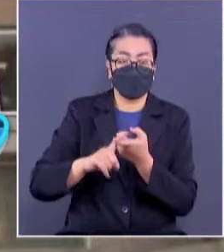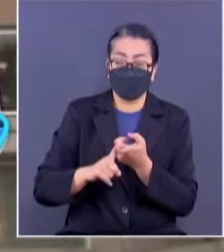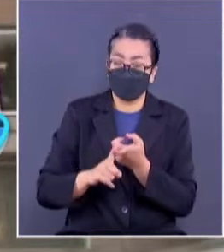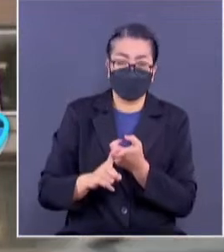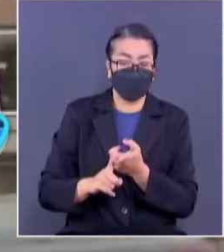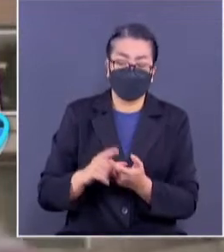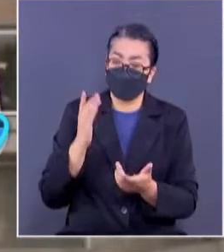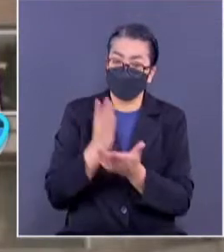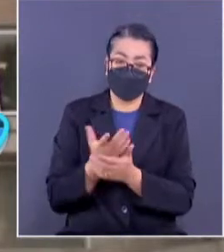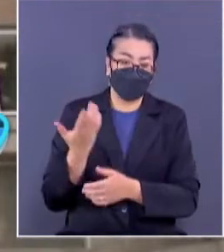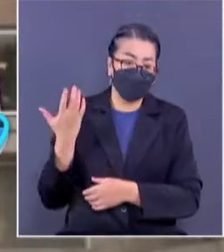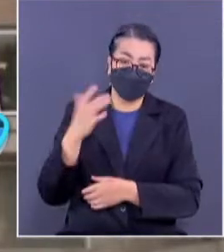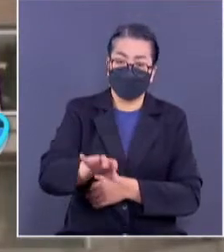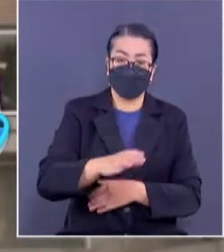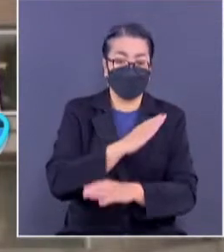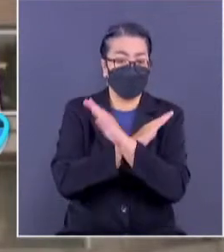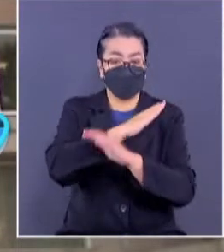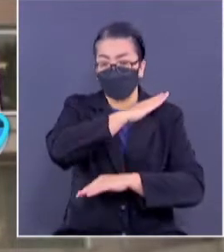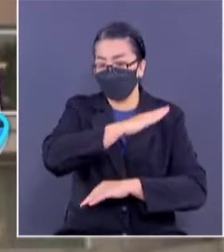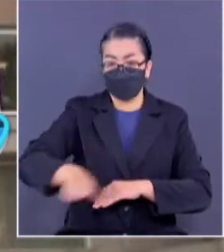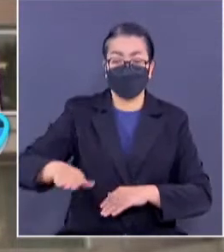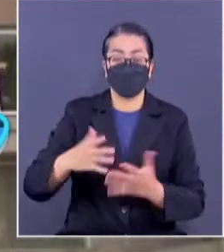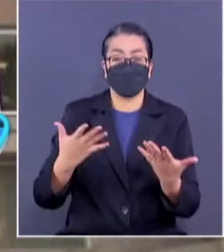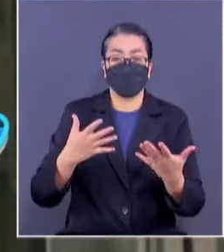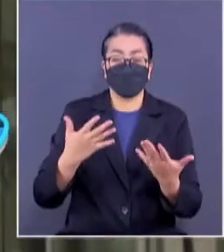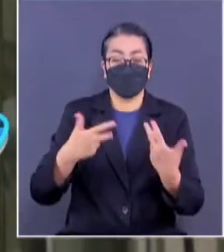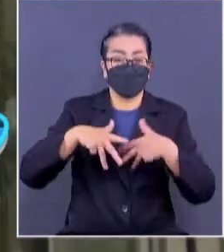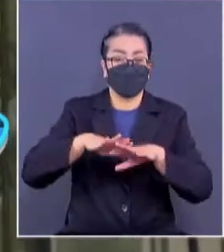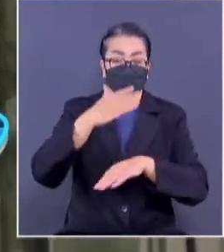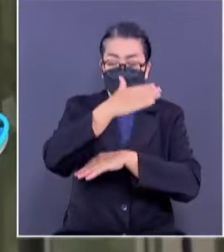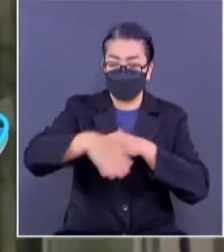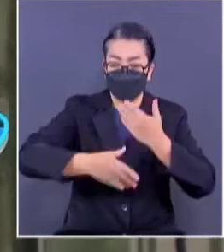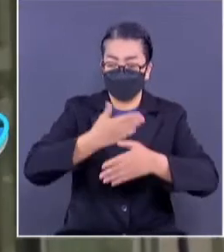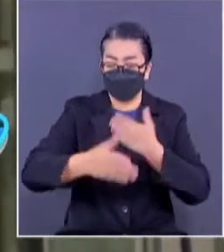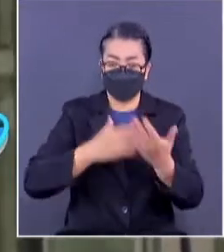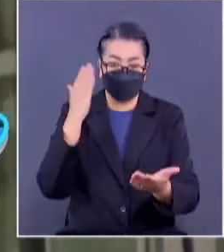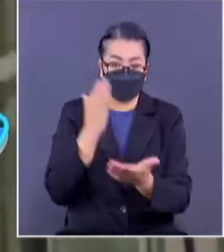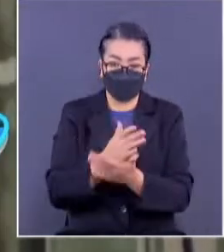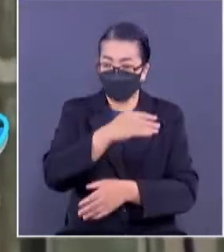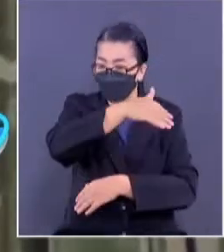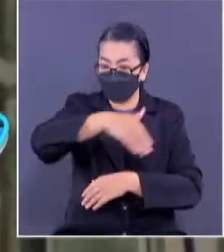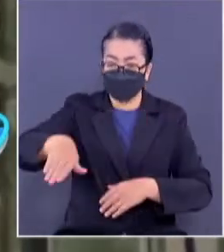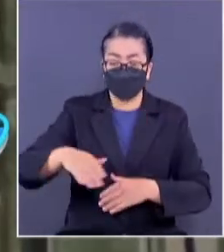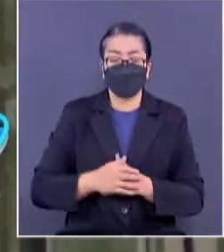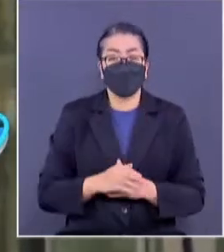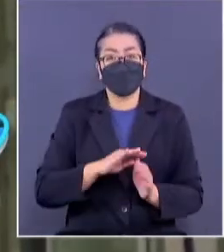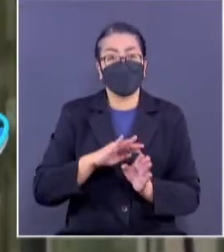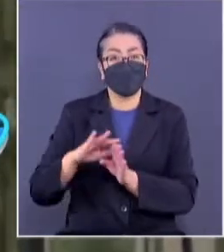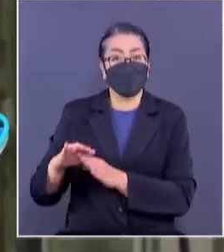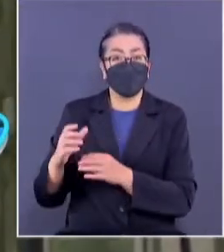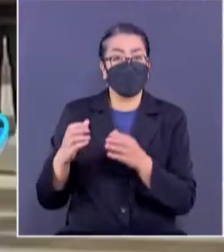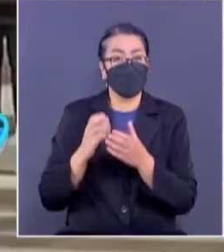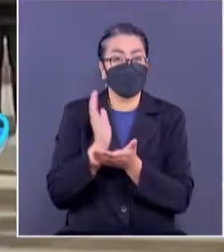จากนานาชาติให้คว่ำบาตรพระเสียบกรณีที่รัสเซียบุกยูเครนนั่นเองนะครับครับไปดูกลุ่มธุรกิจอื่นๆกันบ้างครับ